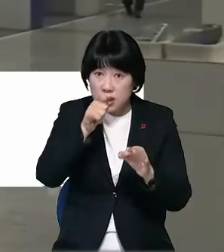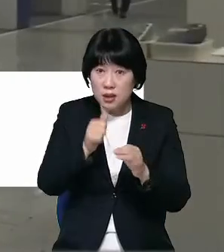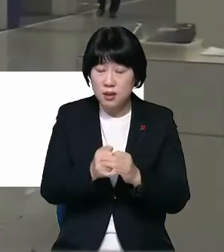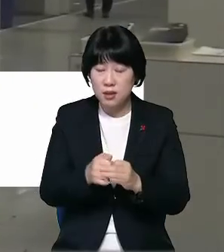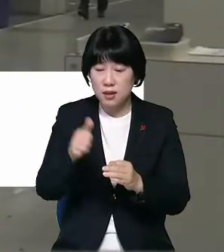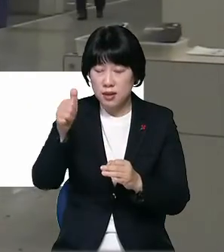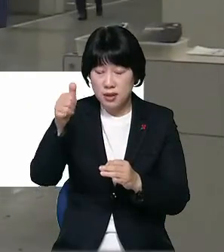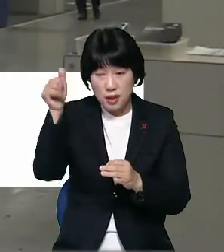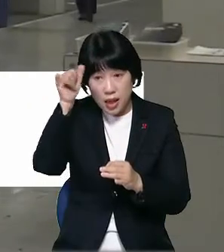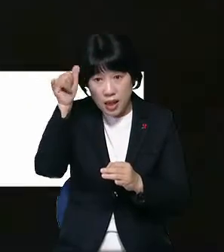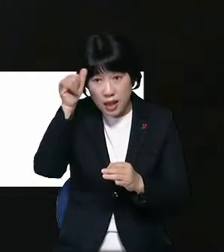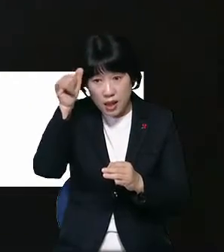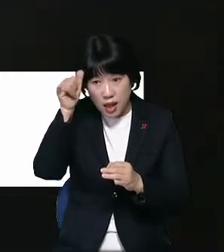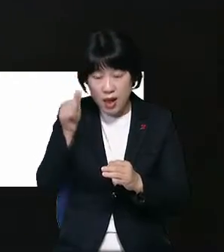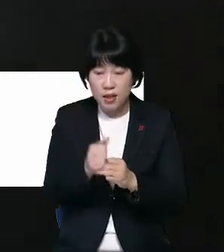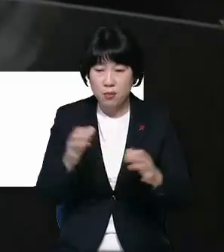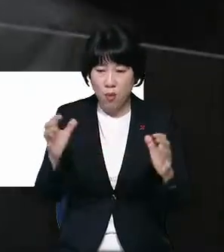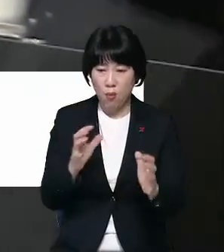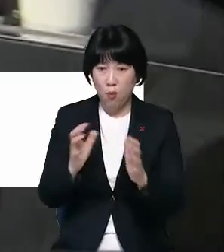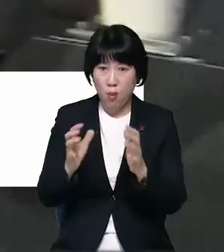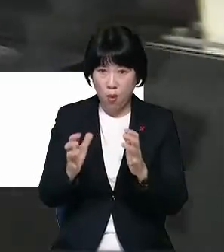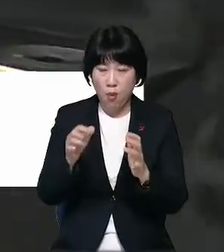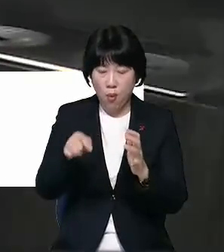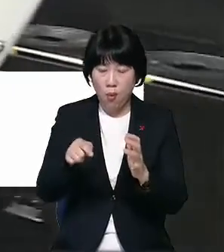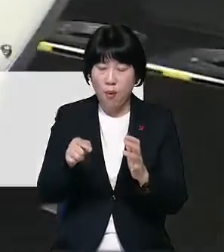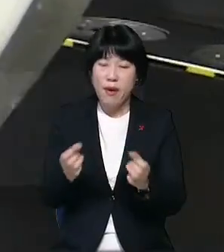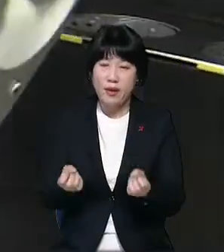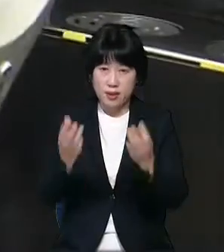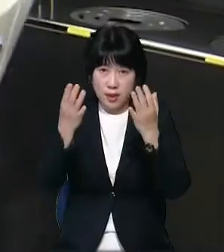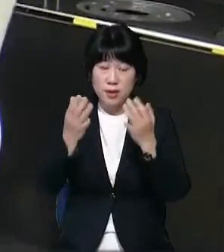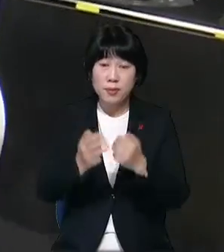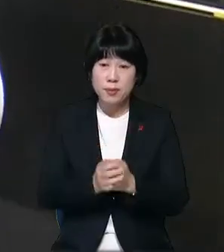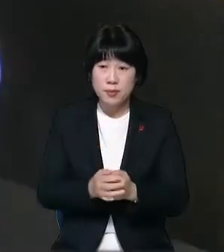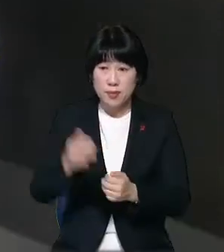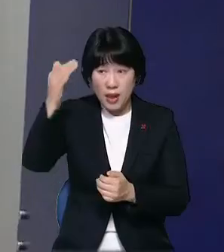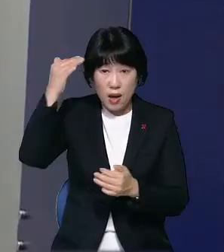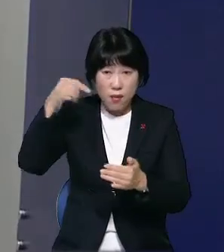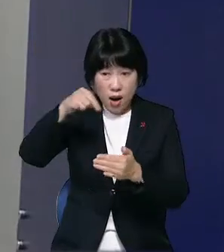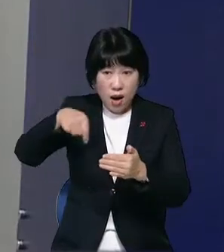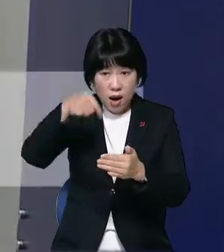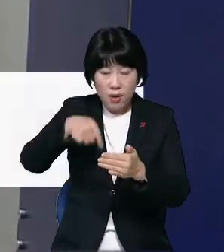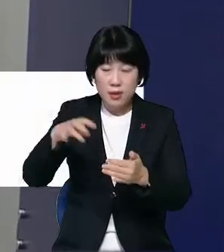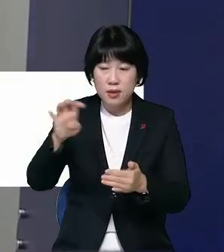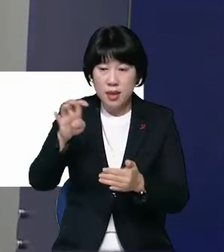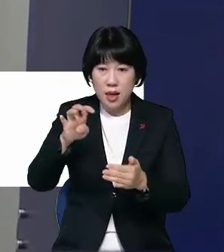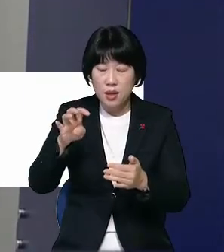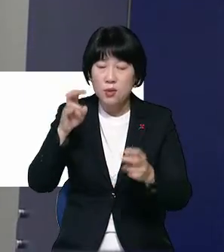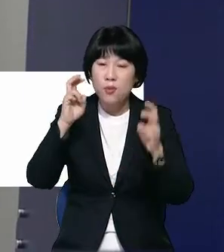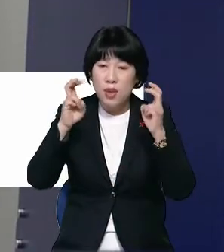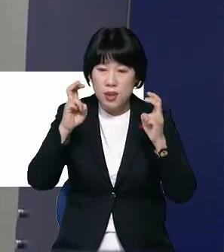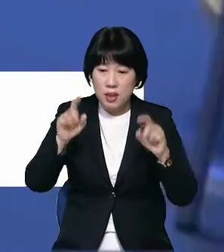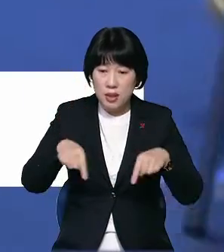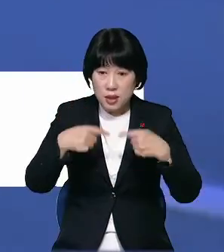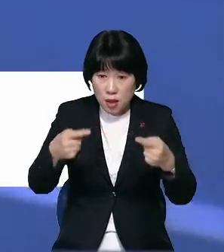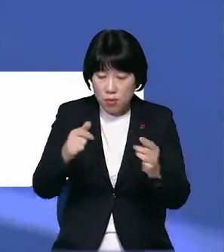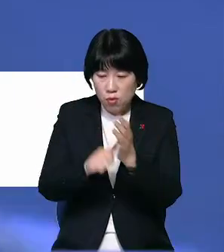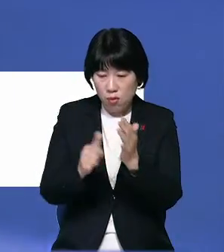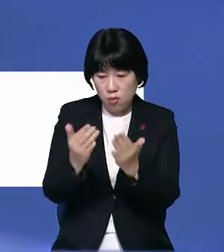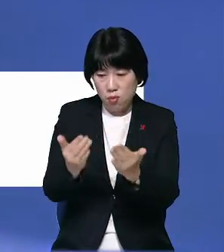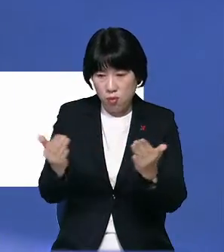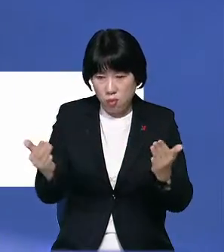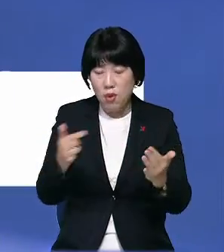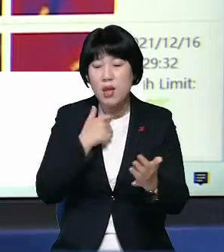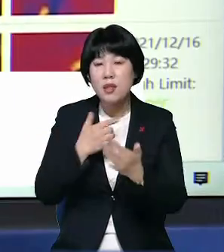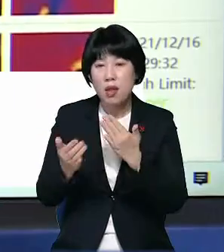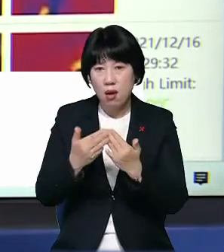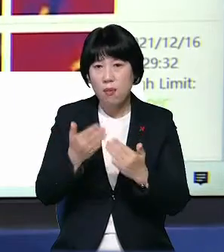AI 컨퍼런스 아이콘 광주가 개막했습니다. 국내 40개 핵심 기업들이 참여해 제품을 전시하고 체험해 볼 수